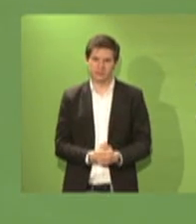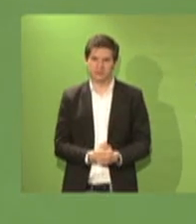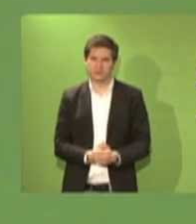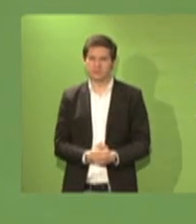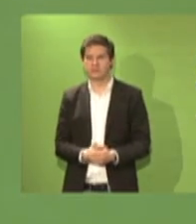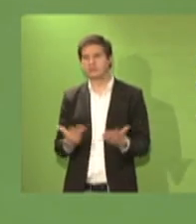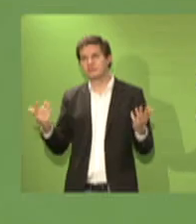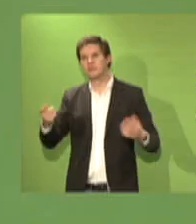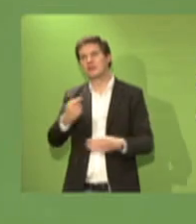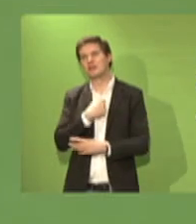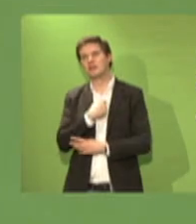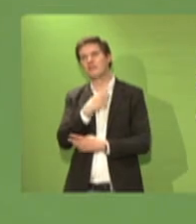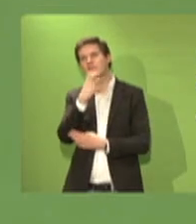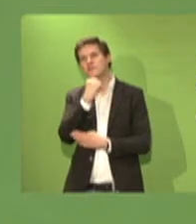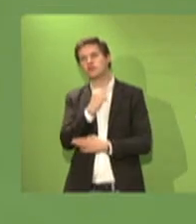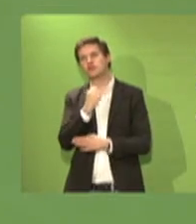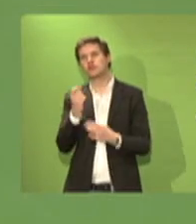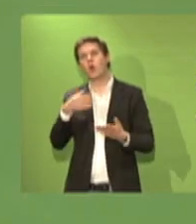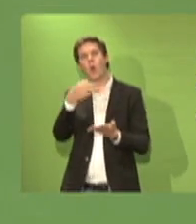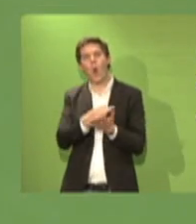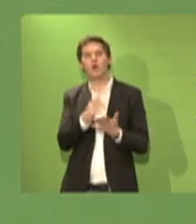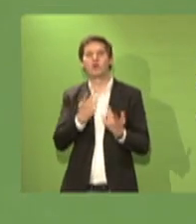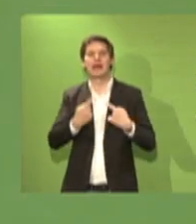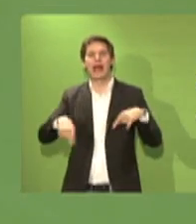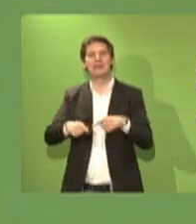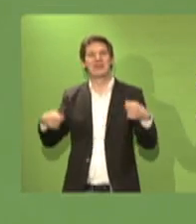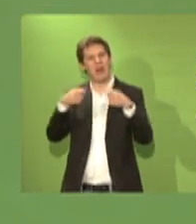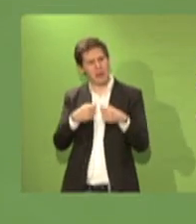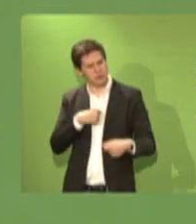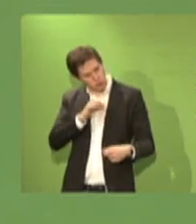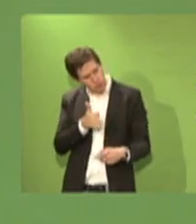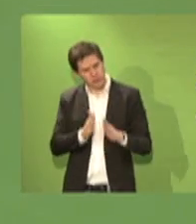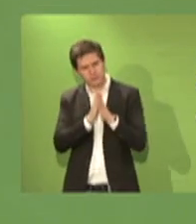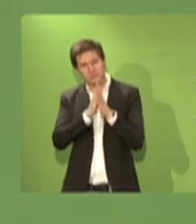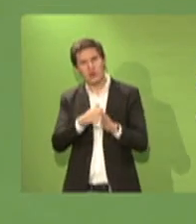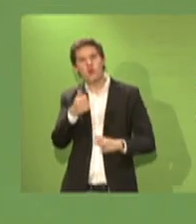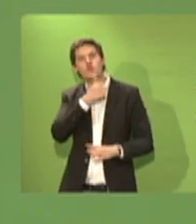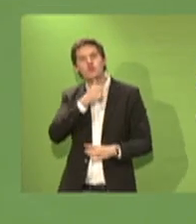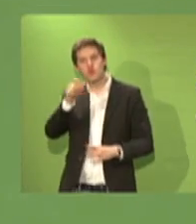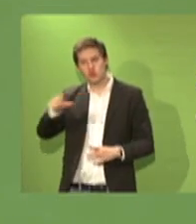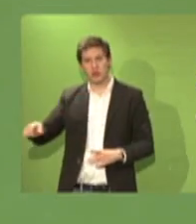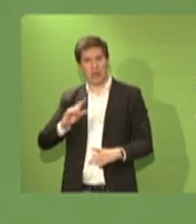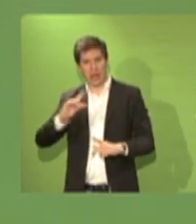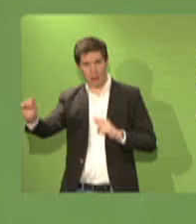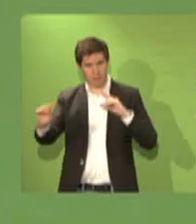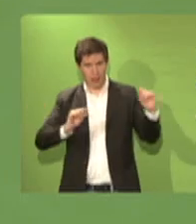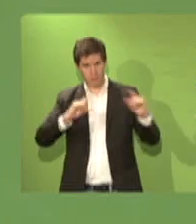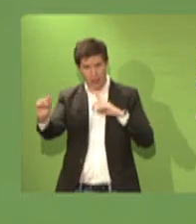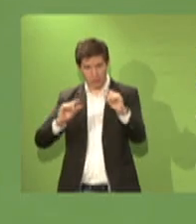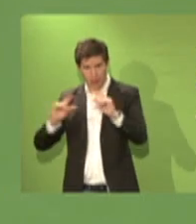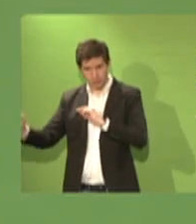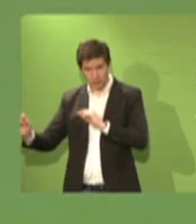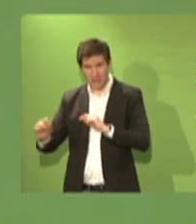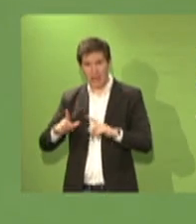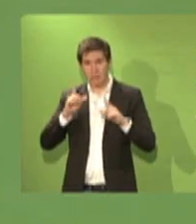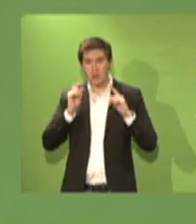ich möchte gerade an die Orts- und Kreisverbände appellieren, wenn junge Menschen die ländlichen Räume verlassen, dann ist das nicht